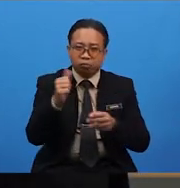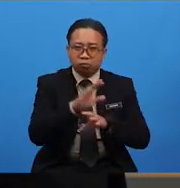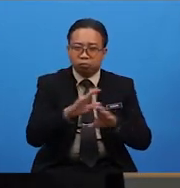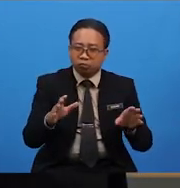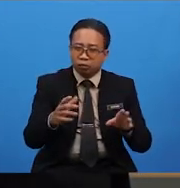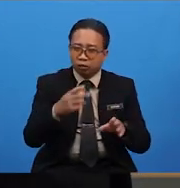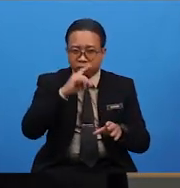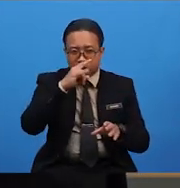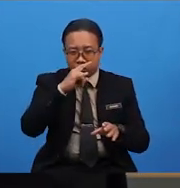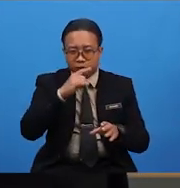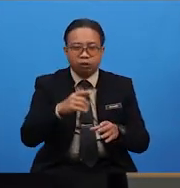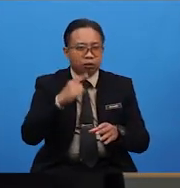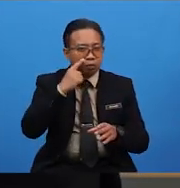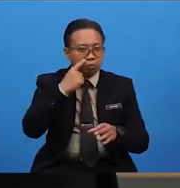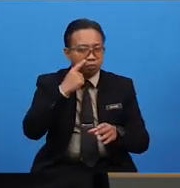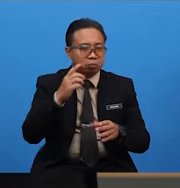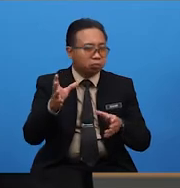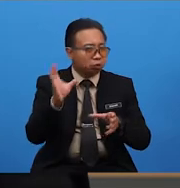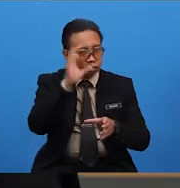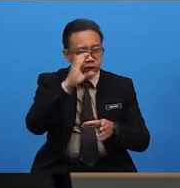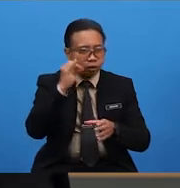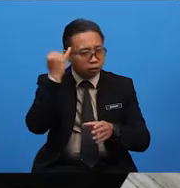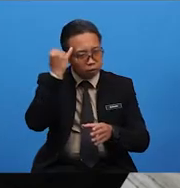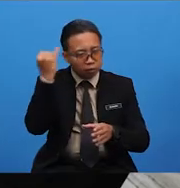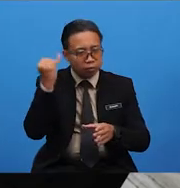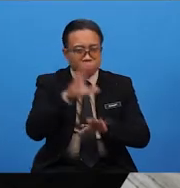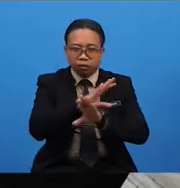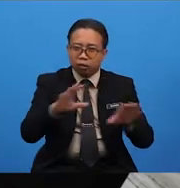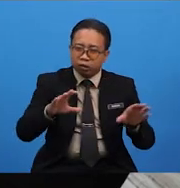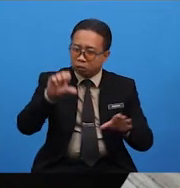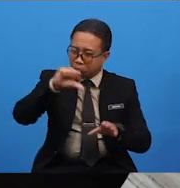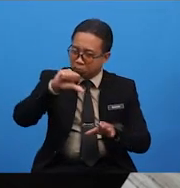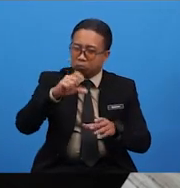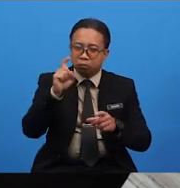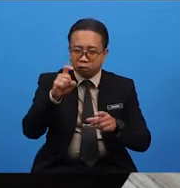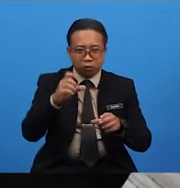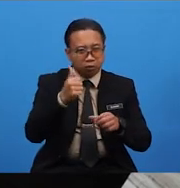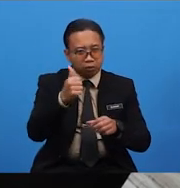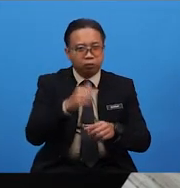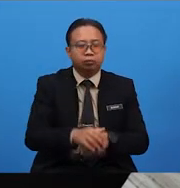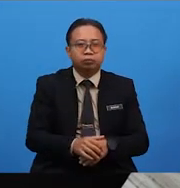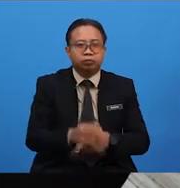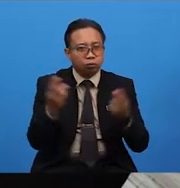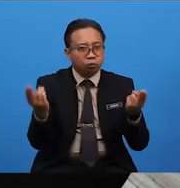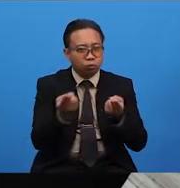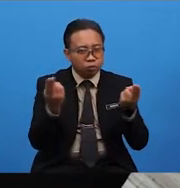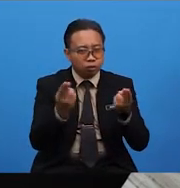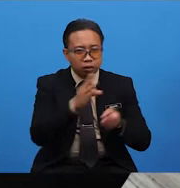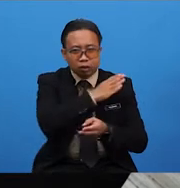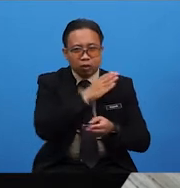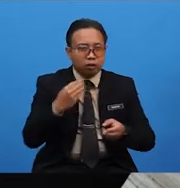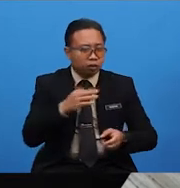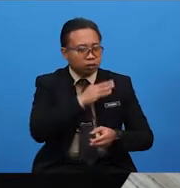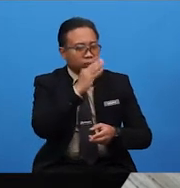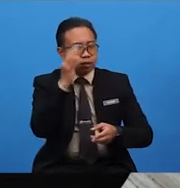dan tidak jemu mencari ilmu Jangan putus asa baik-baik tidak akan pose dan